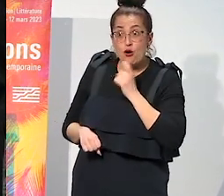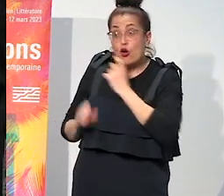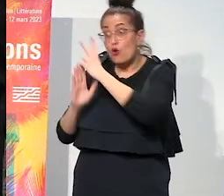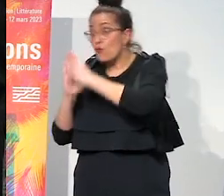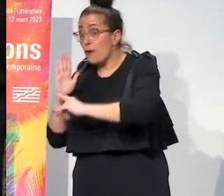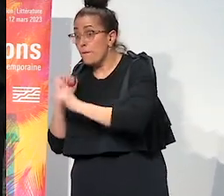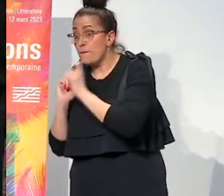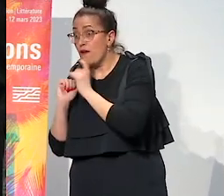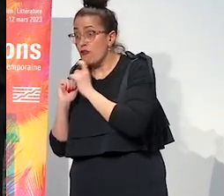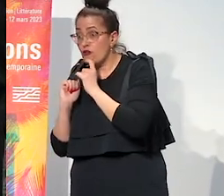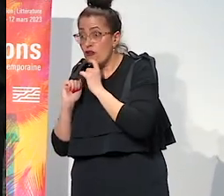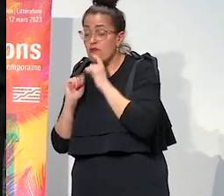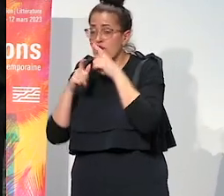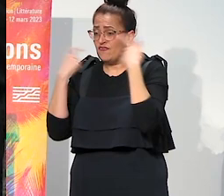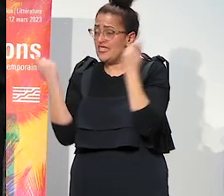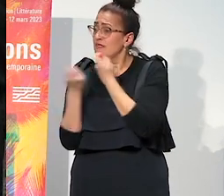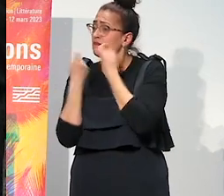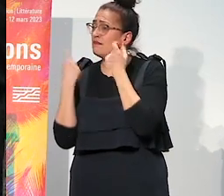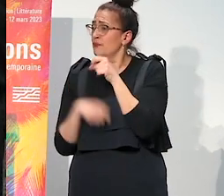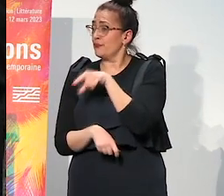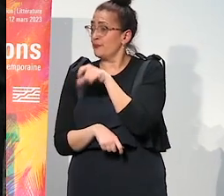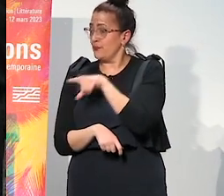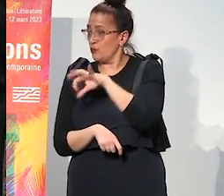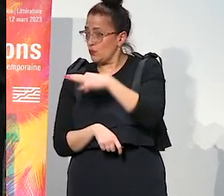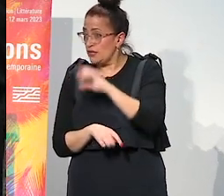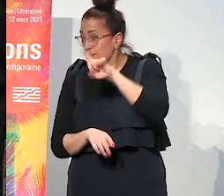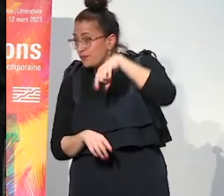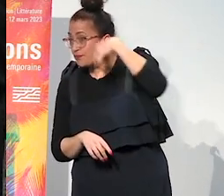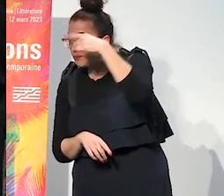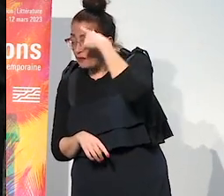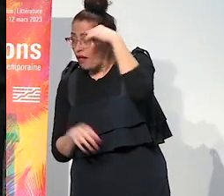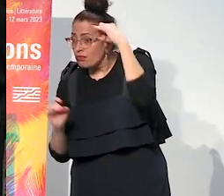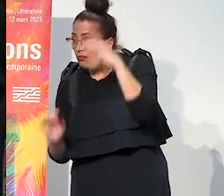dans un festival, et donc ça va être ça. Et au printemps, je vais réfléchir,